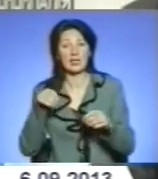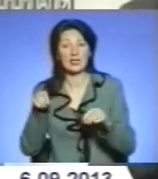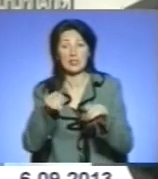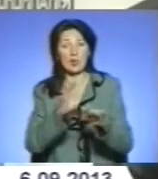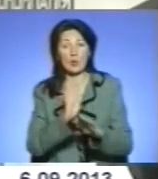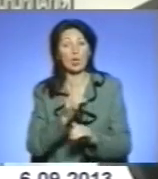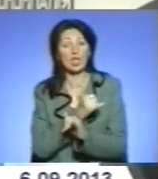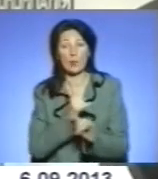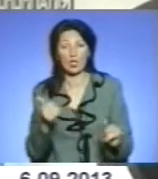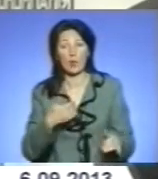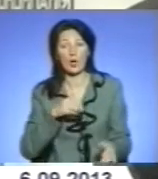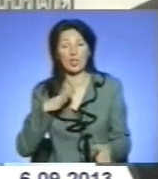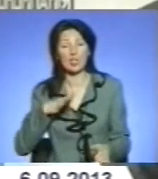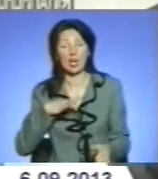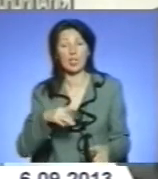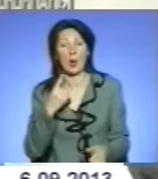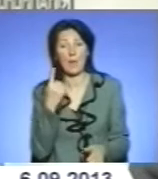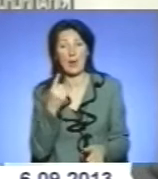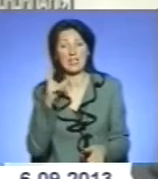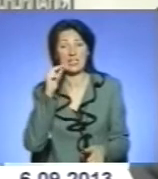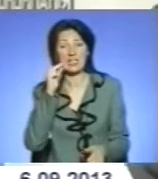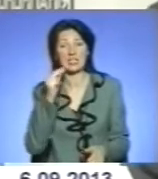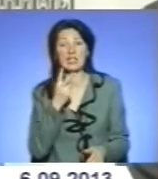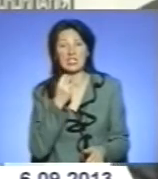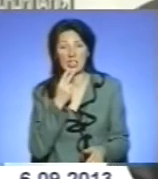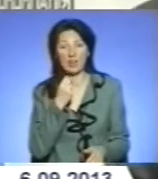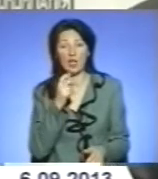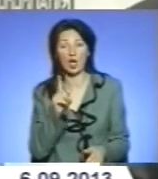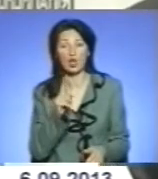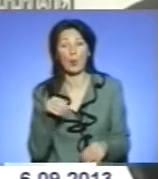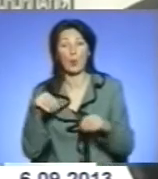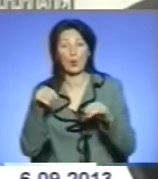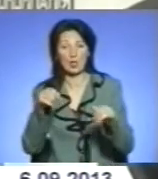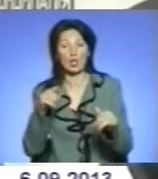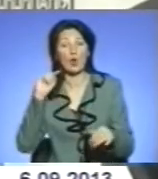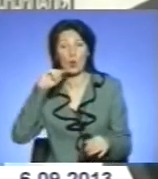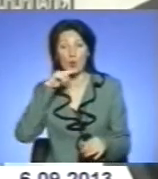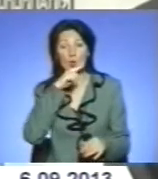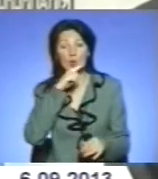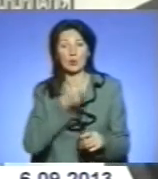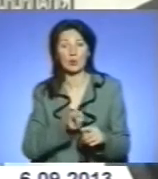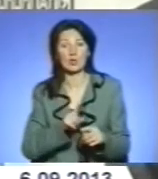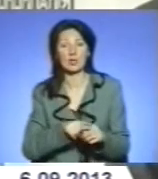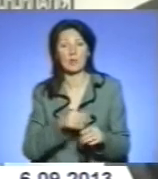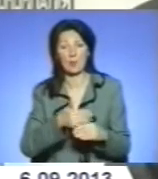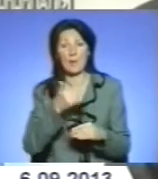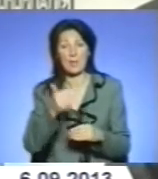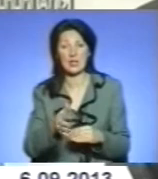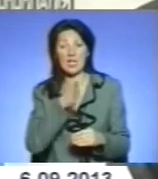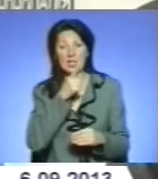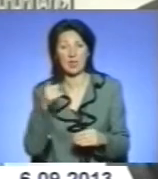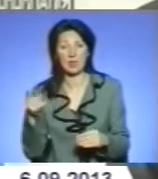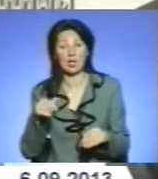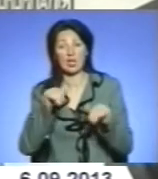чекали, по суті, перших чисел червня, щоб посіяти кукурузу. Це пісні терміни, але рішення, я